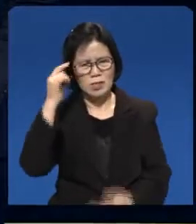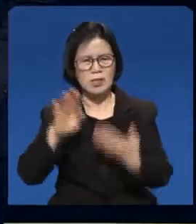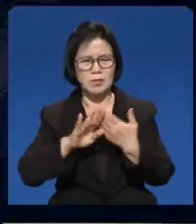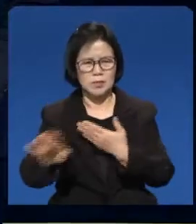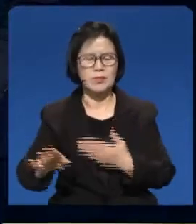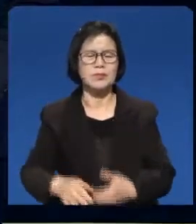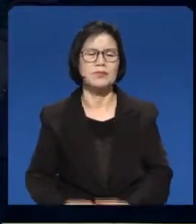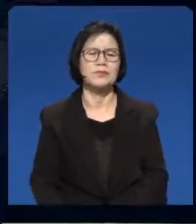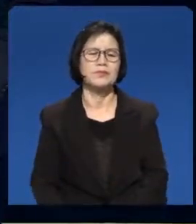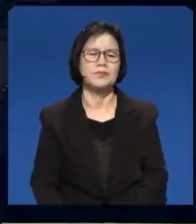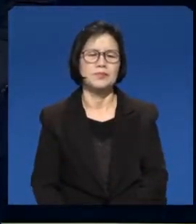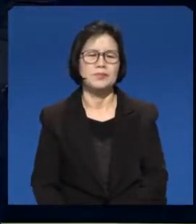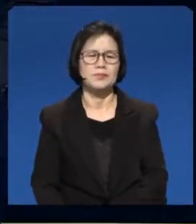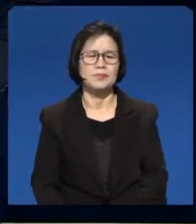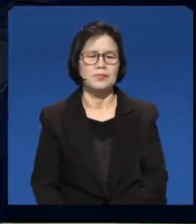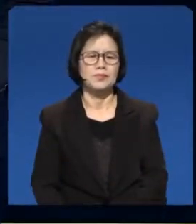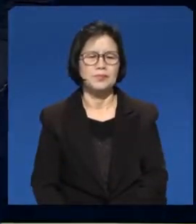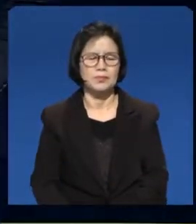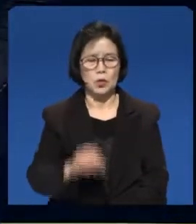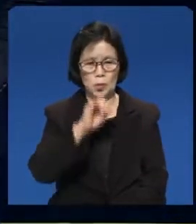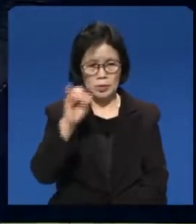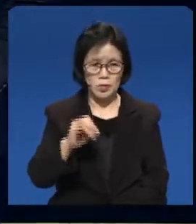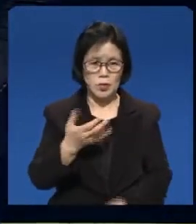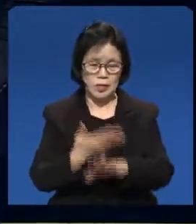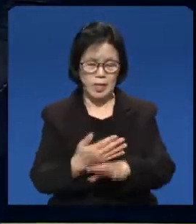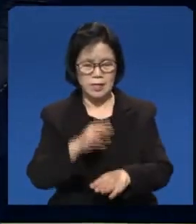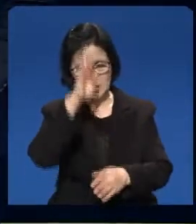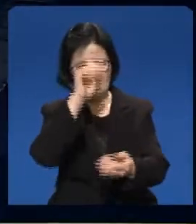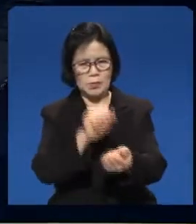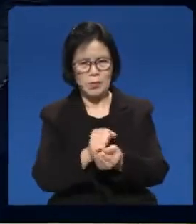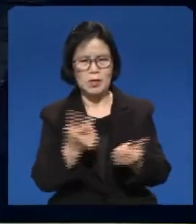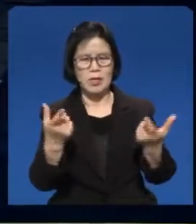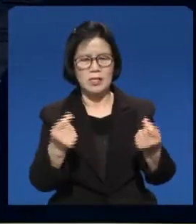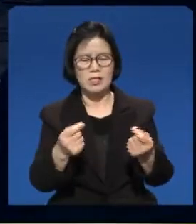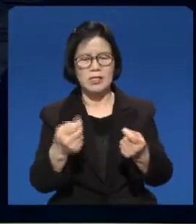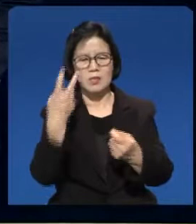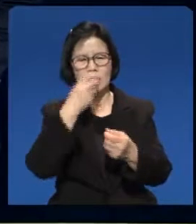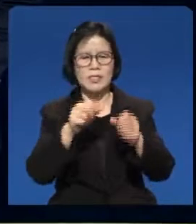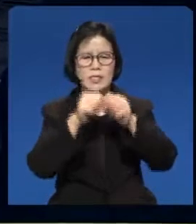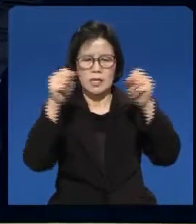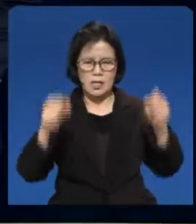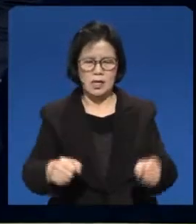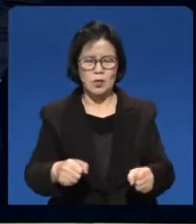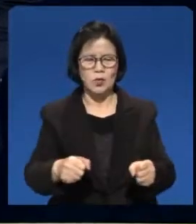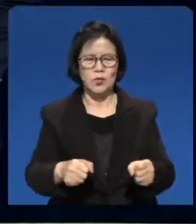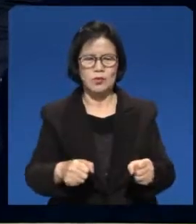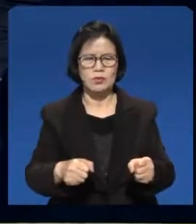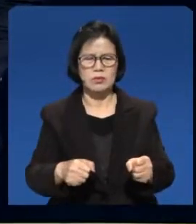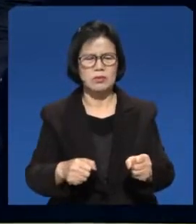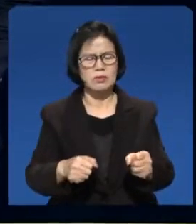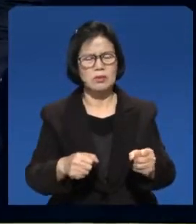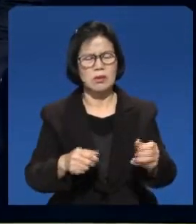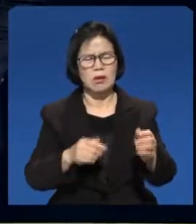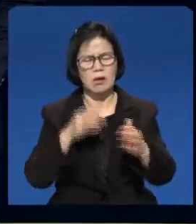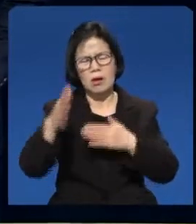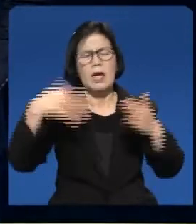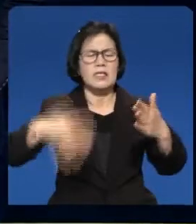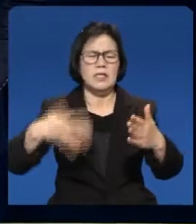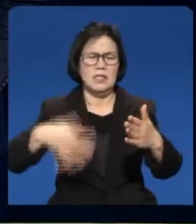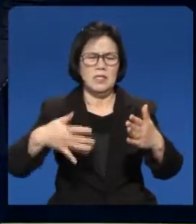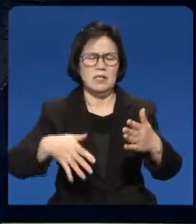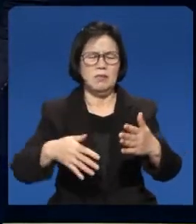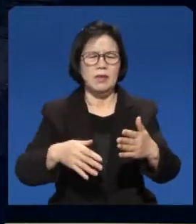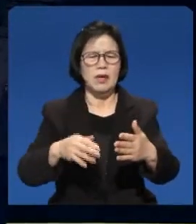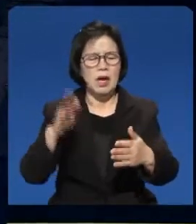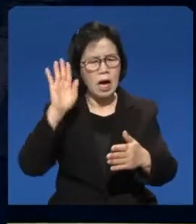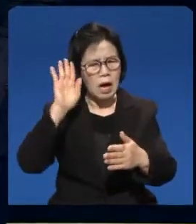외로 오미크론도 다른 감염병과 같은 관리 체계로 아직은 갈 길이 멀지만 출구를